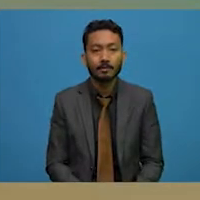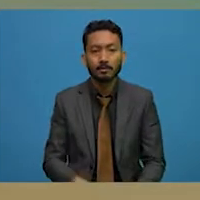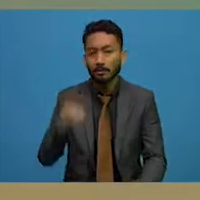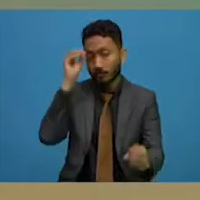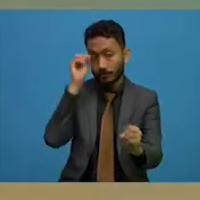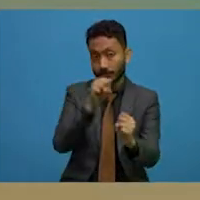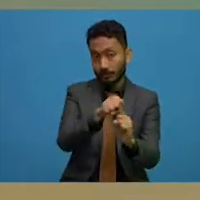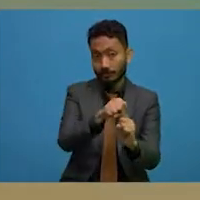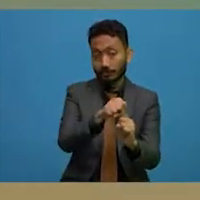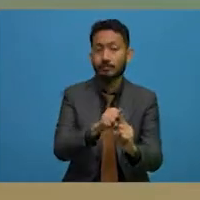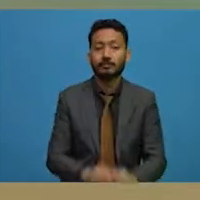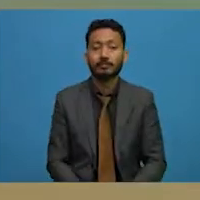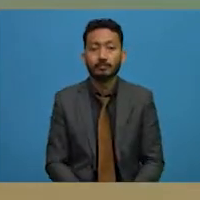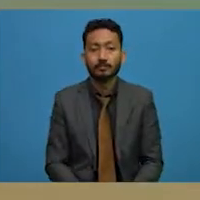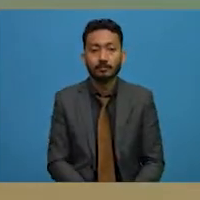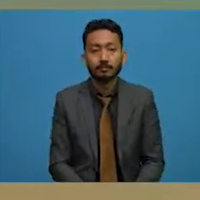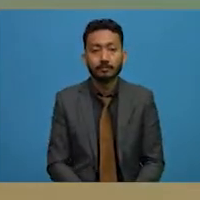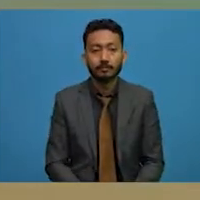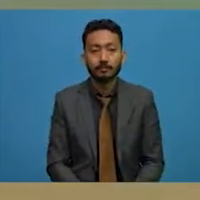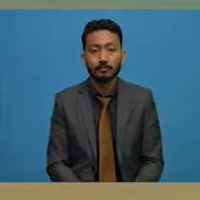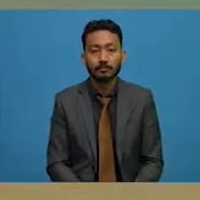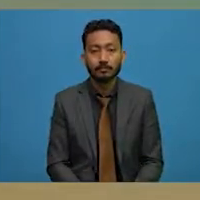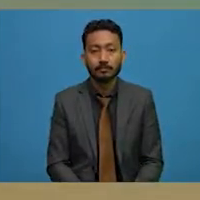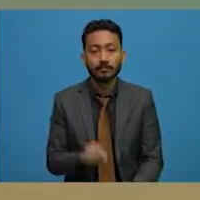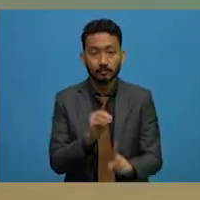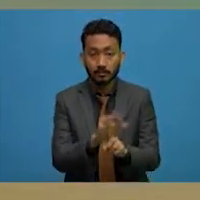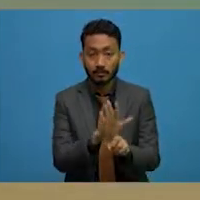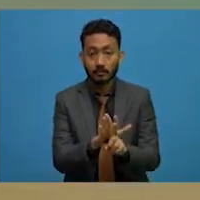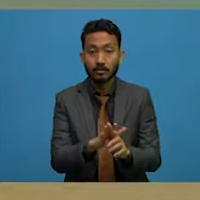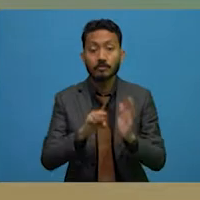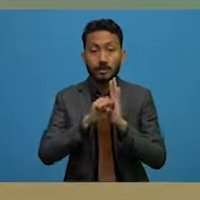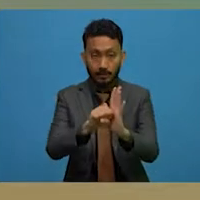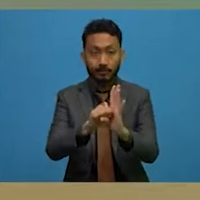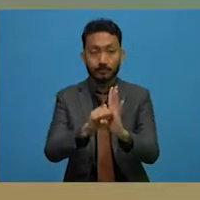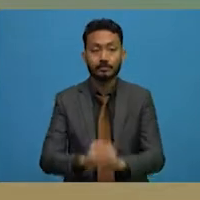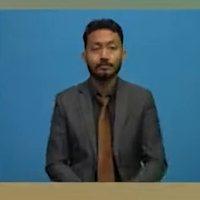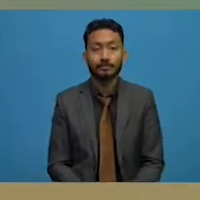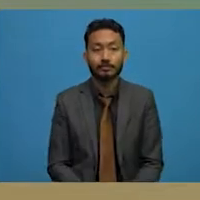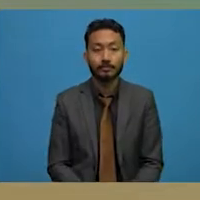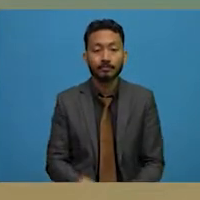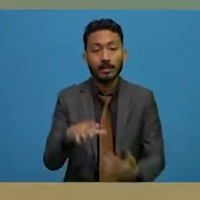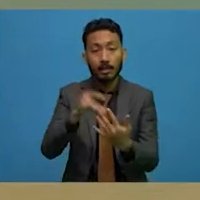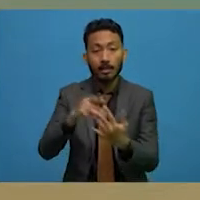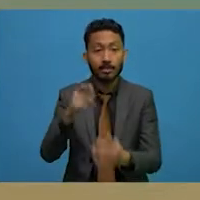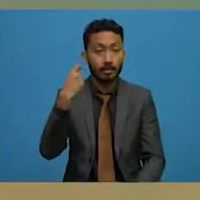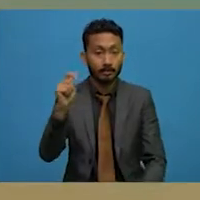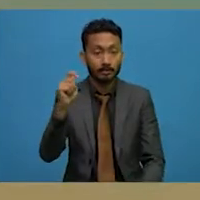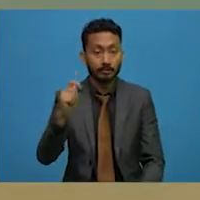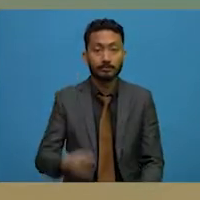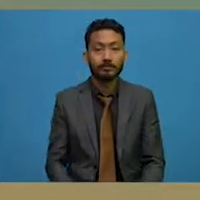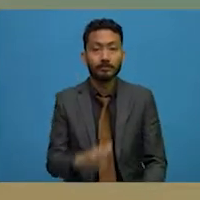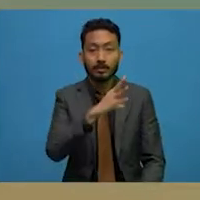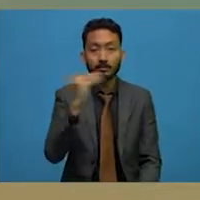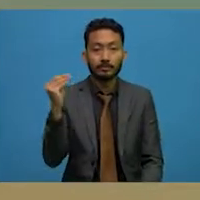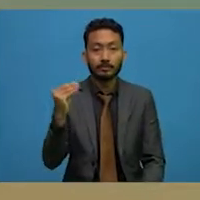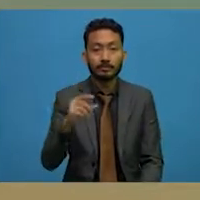sasaran atau khalayak, kesan kepada persembahan, pemilihan teks dan teks